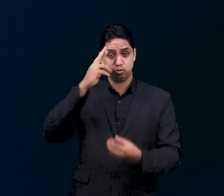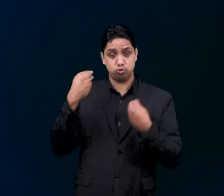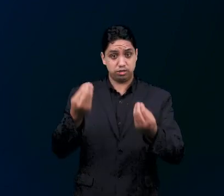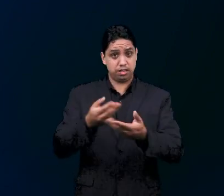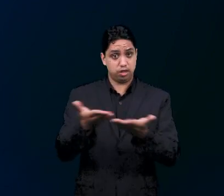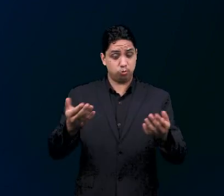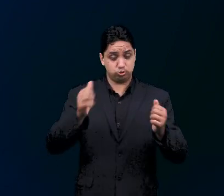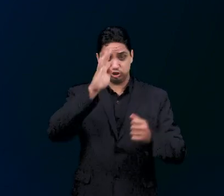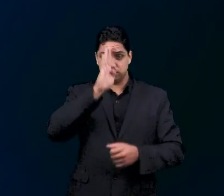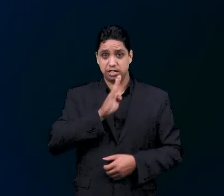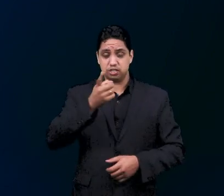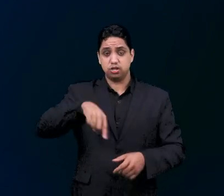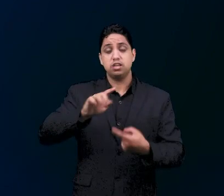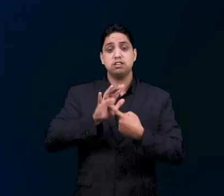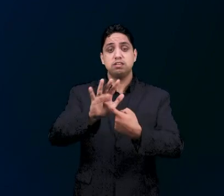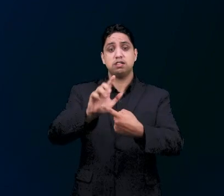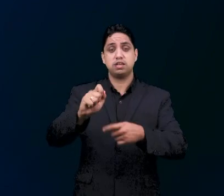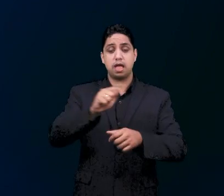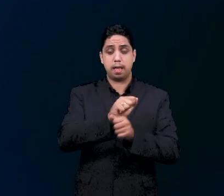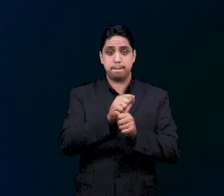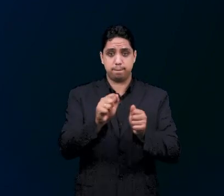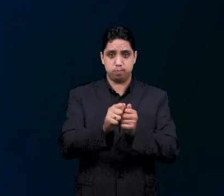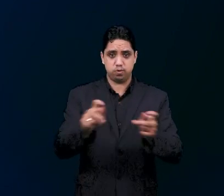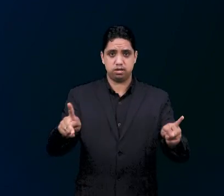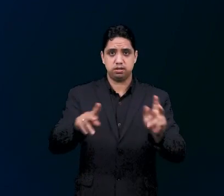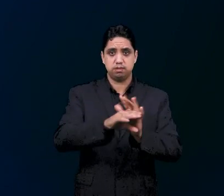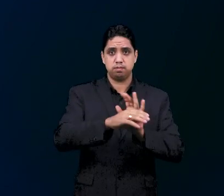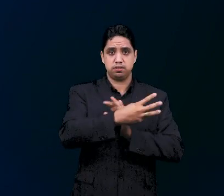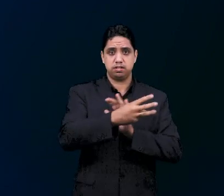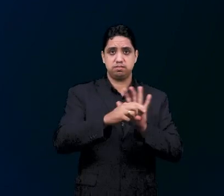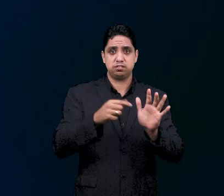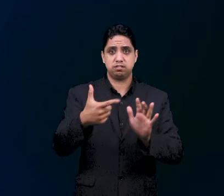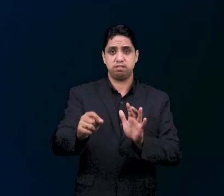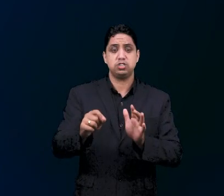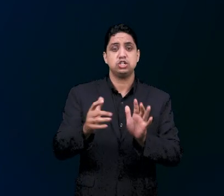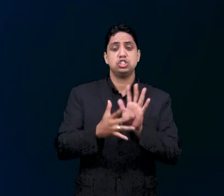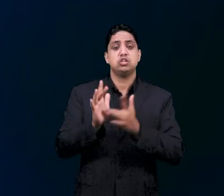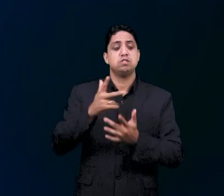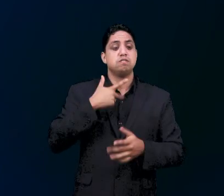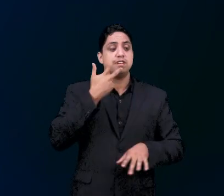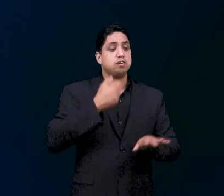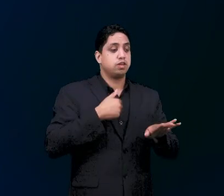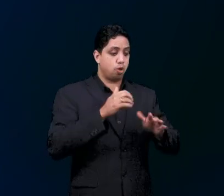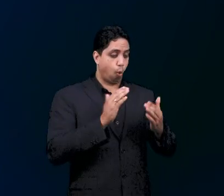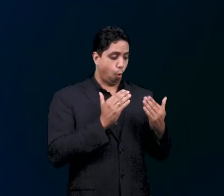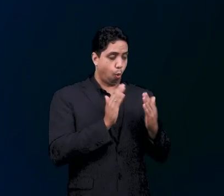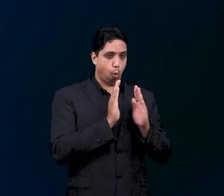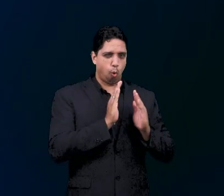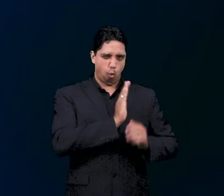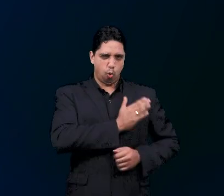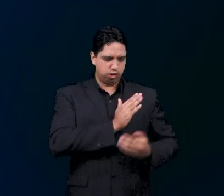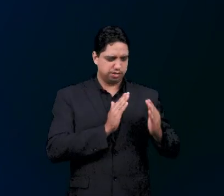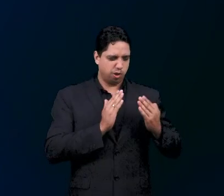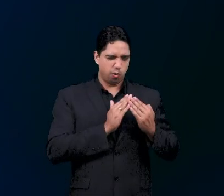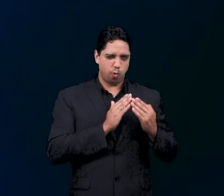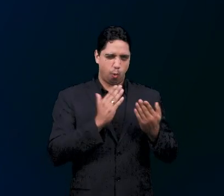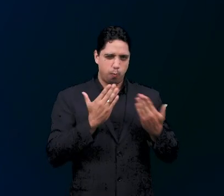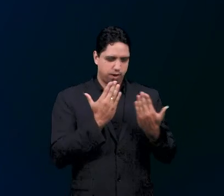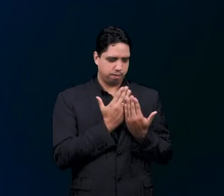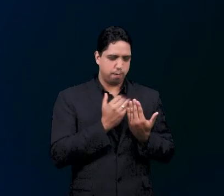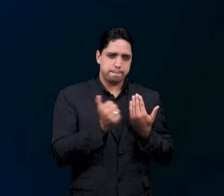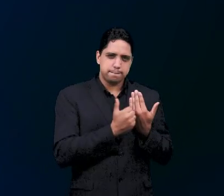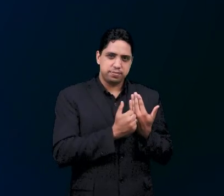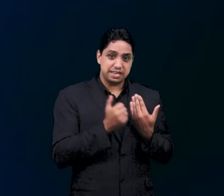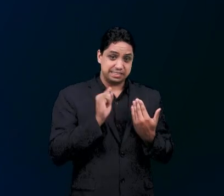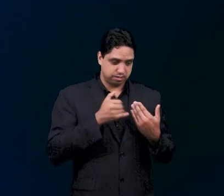salut. Et nous voyons en Apocalypse chapitre 3 verset 20, voici je suis à la porte et frappe, si quelqu'un entend